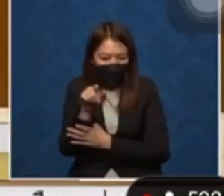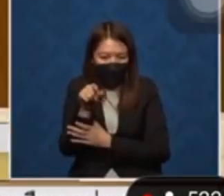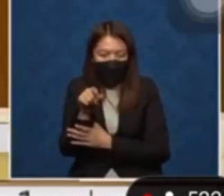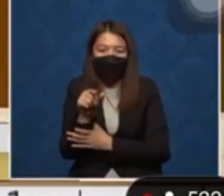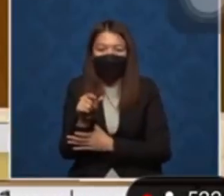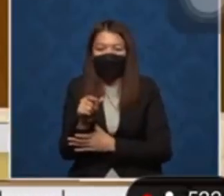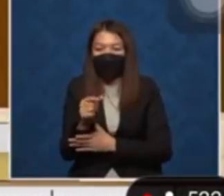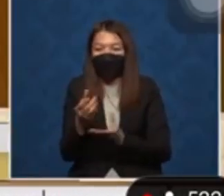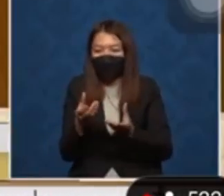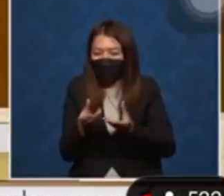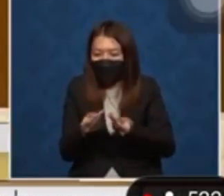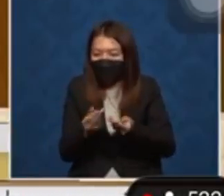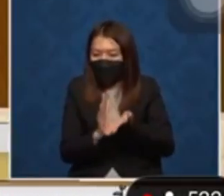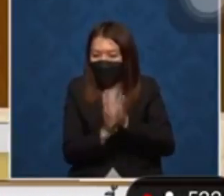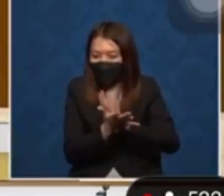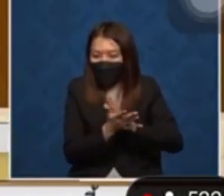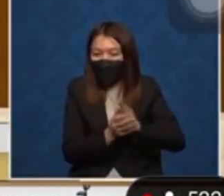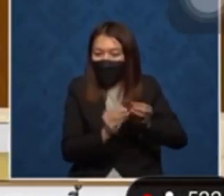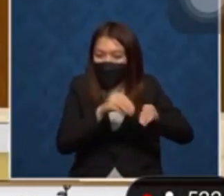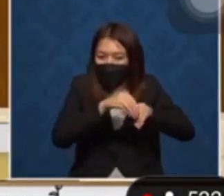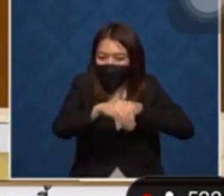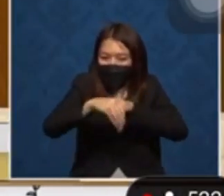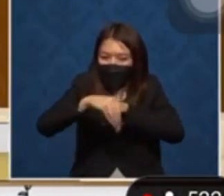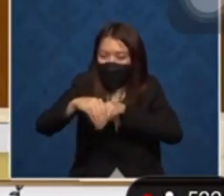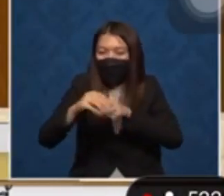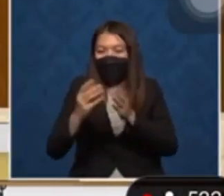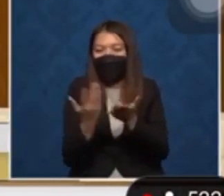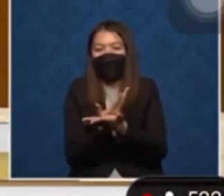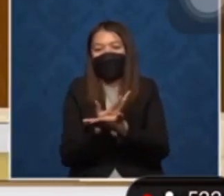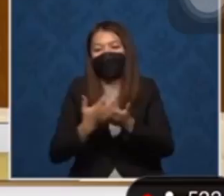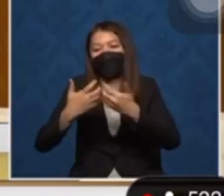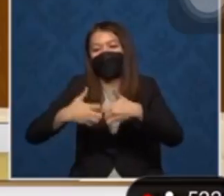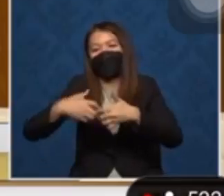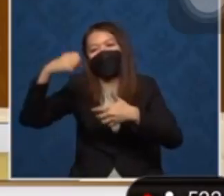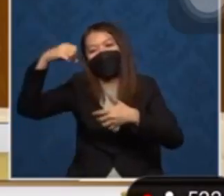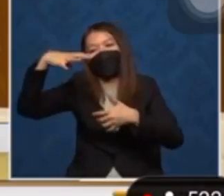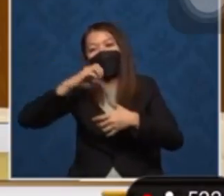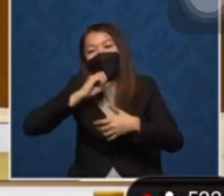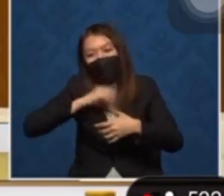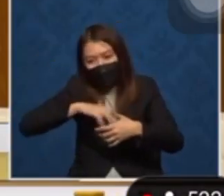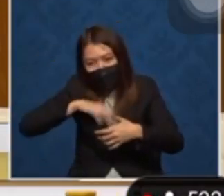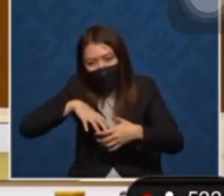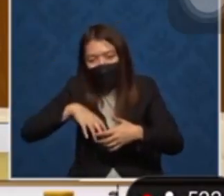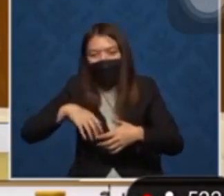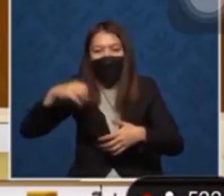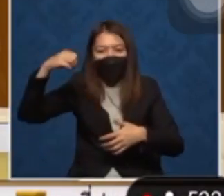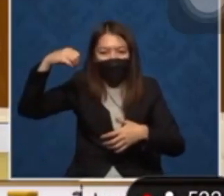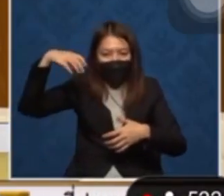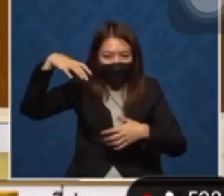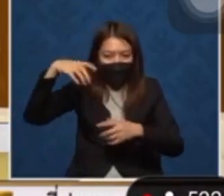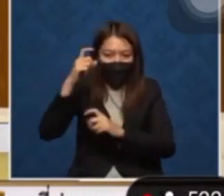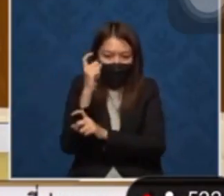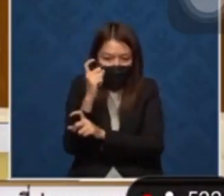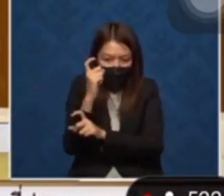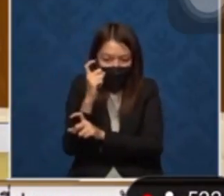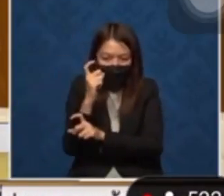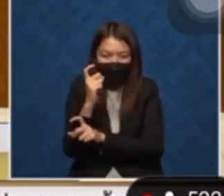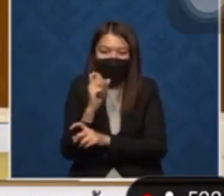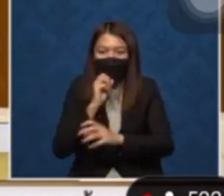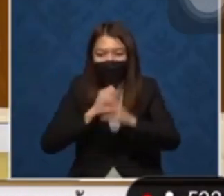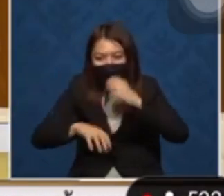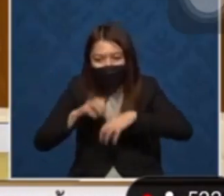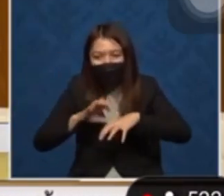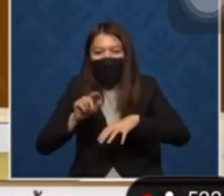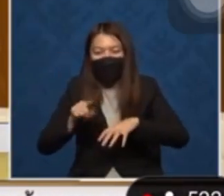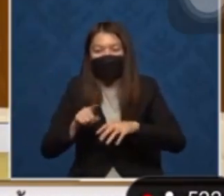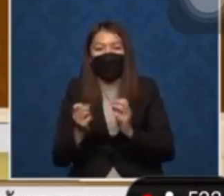เมืองเปลี่ยนพื้นที่เกษตรกรรมให้เป็นพื้นที่ตั้งโรงไฟฟ้าขยะโรงไฟฟ้าชีวมวลโรงงานกำจัดขยะซึ่ง